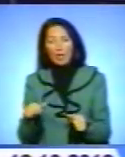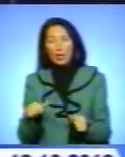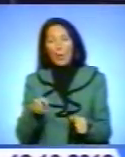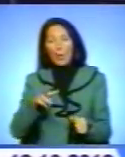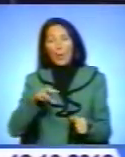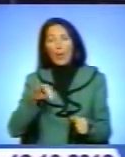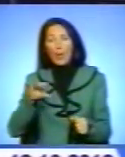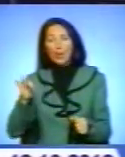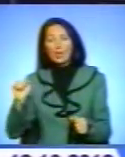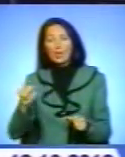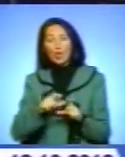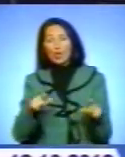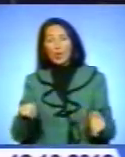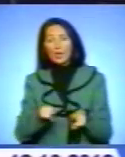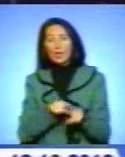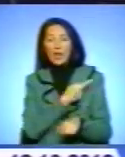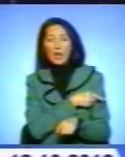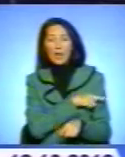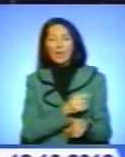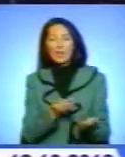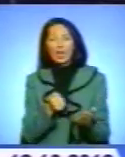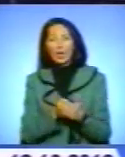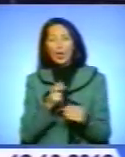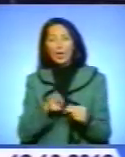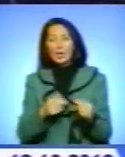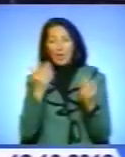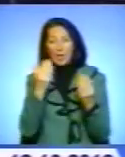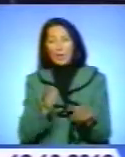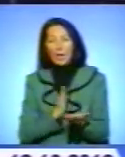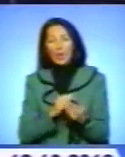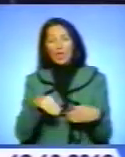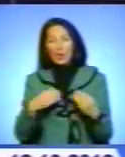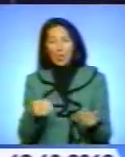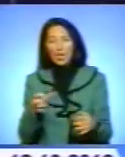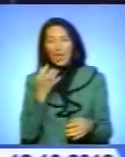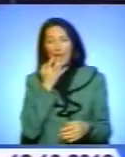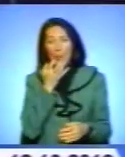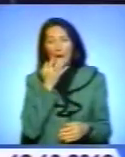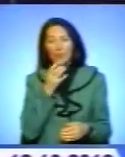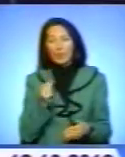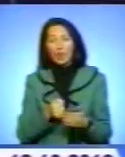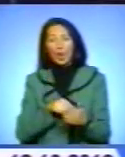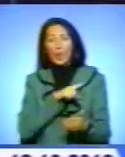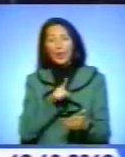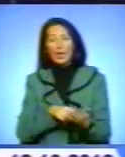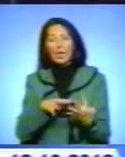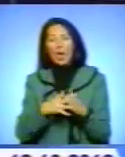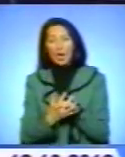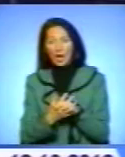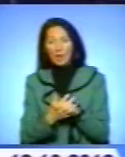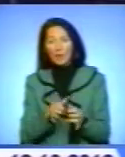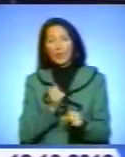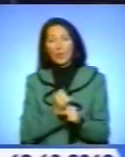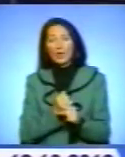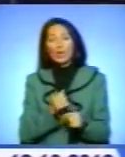дільничної лікарні, де до кінця дня мали подати тепло. І до питань аграрних. Перебуваючи із